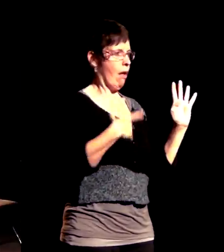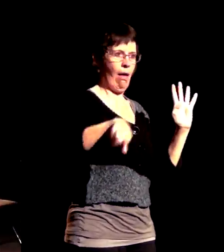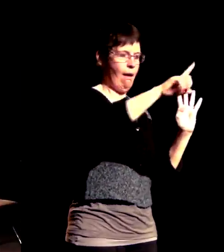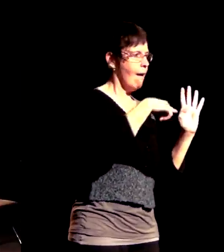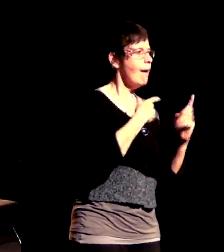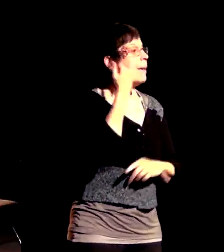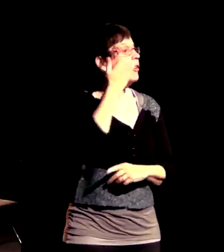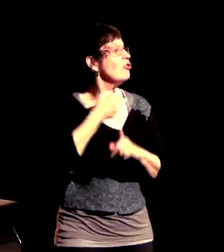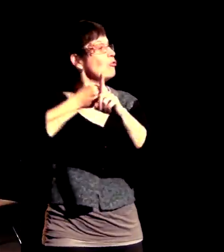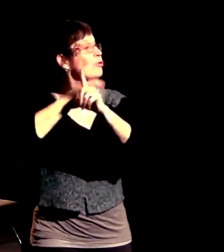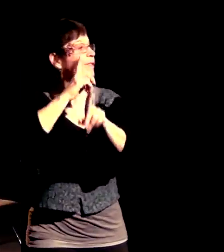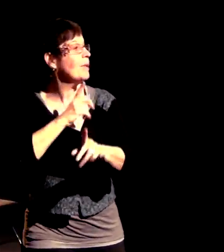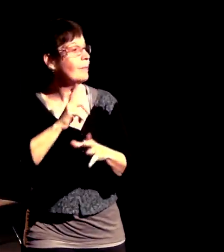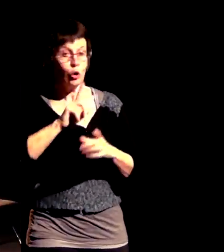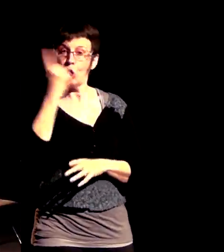des hommes autour de la salle.